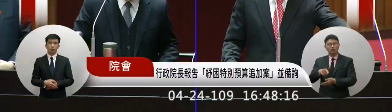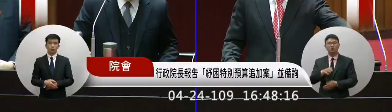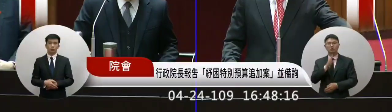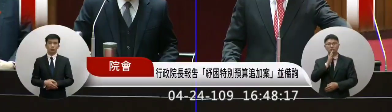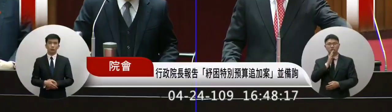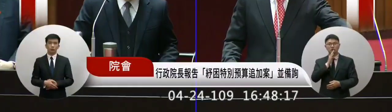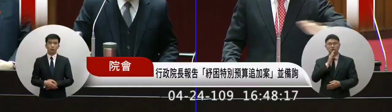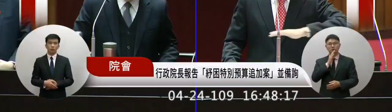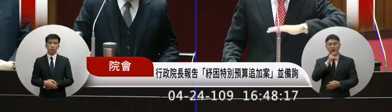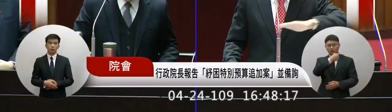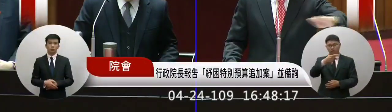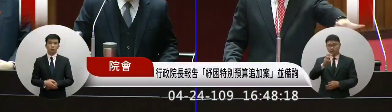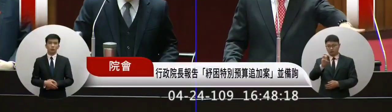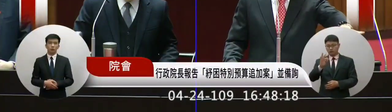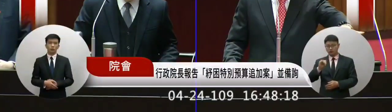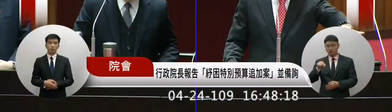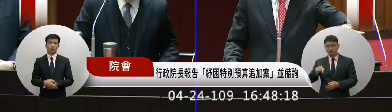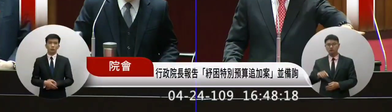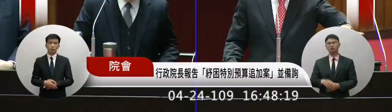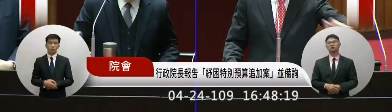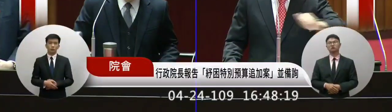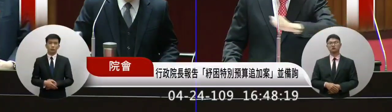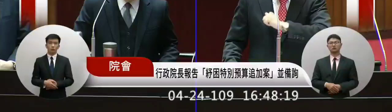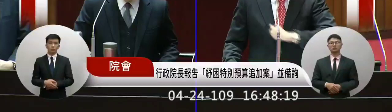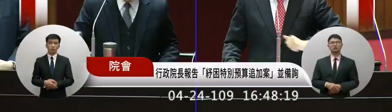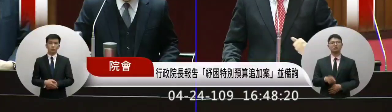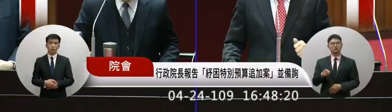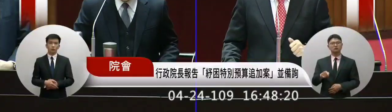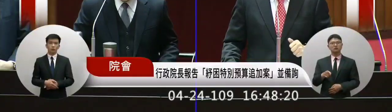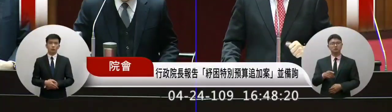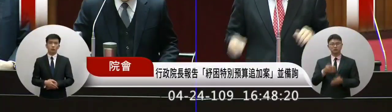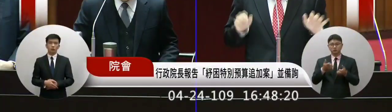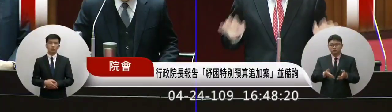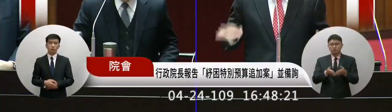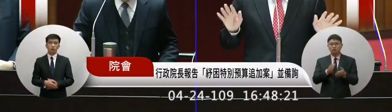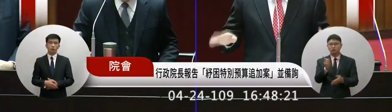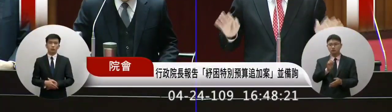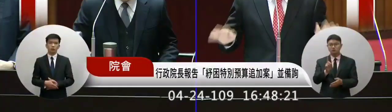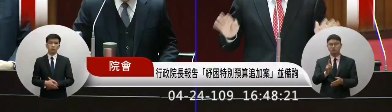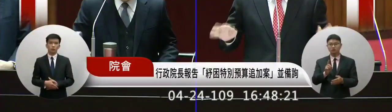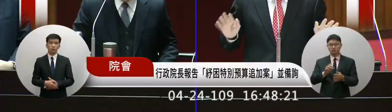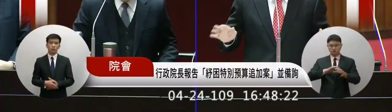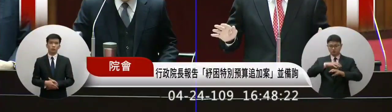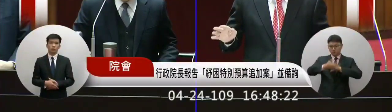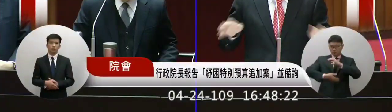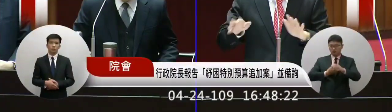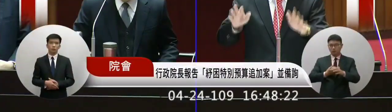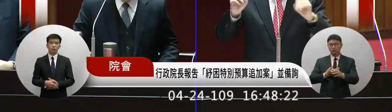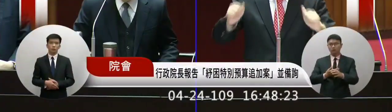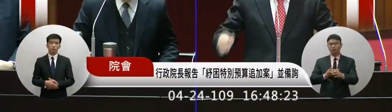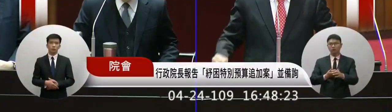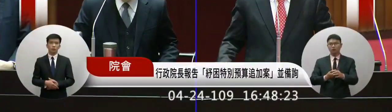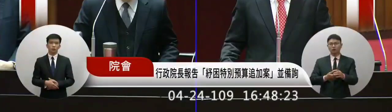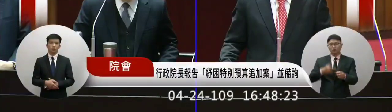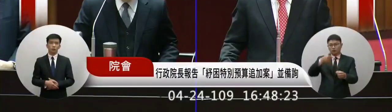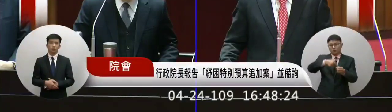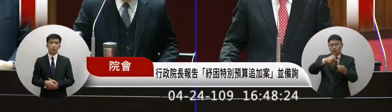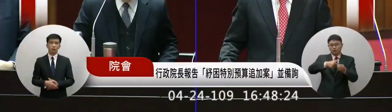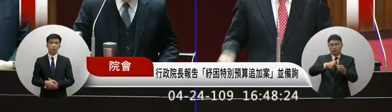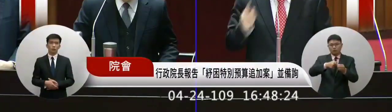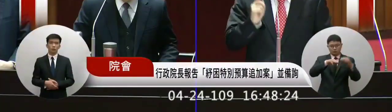然是要平仓，不得不的手段去平仓，但是很重要的，全世界的油槽都已经储